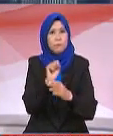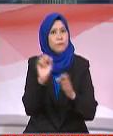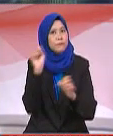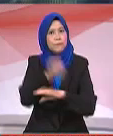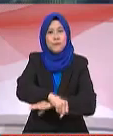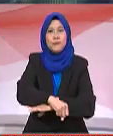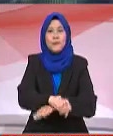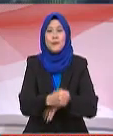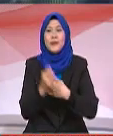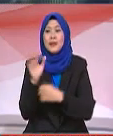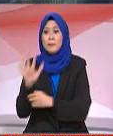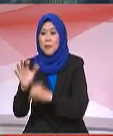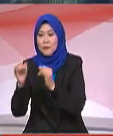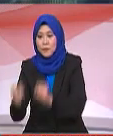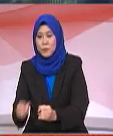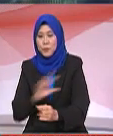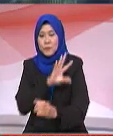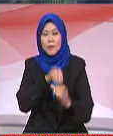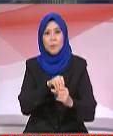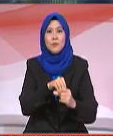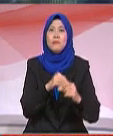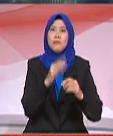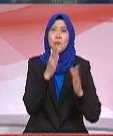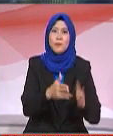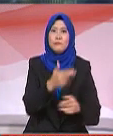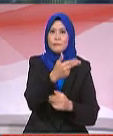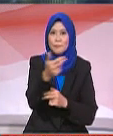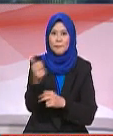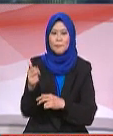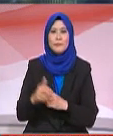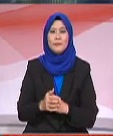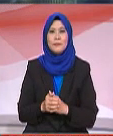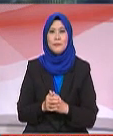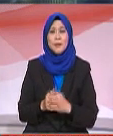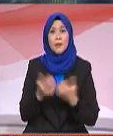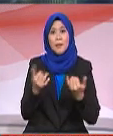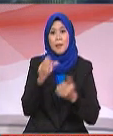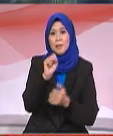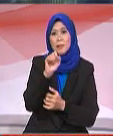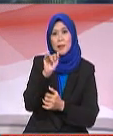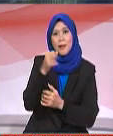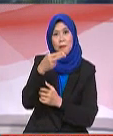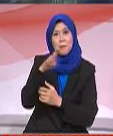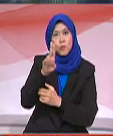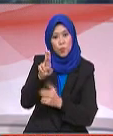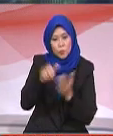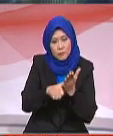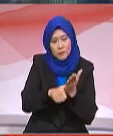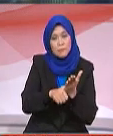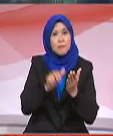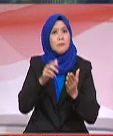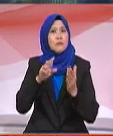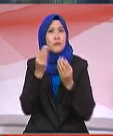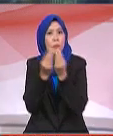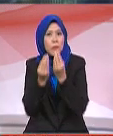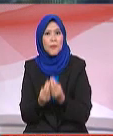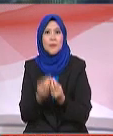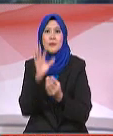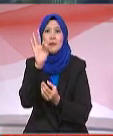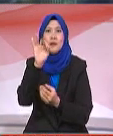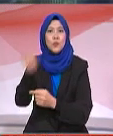5 individu termasuk 2 warga Indonesia. Serentak dengan itu juga, syabu bernilai lebih RM9 juta